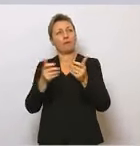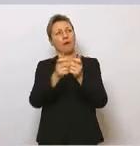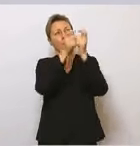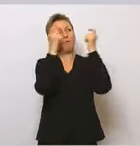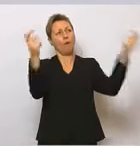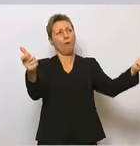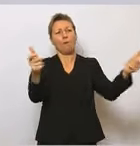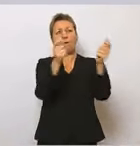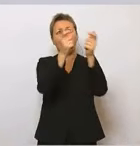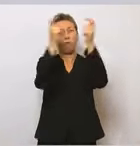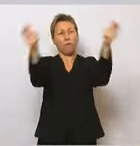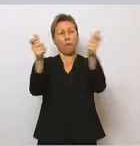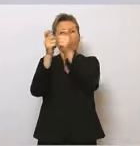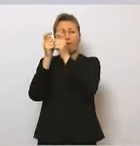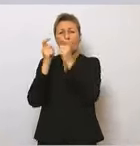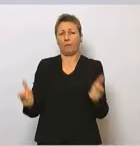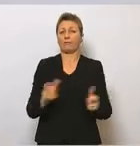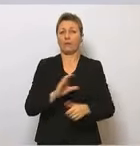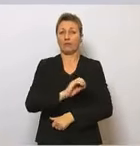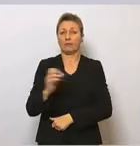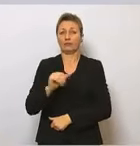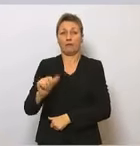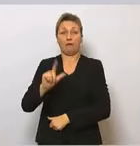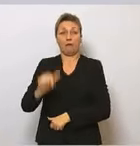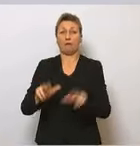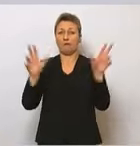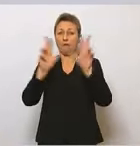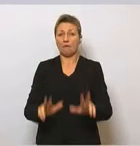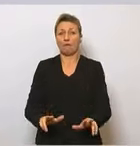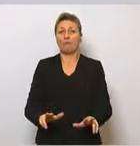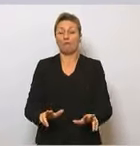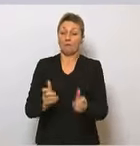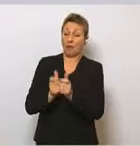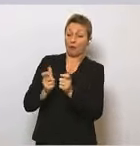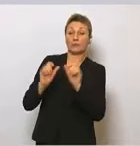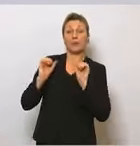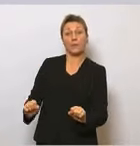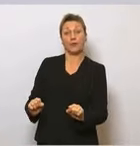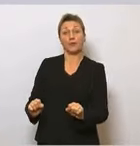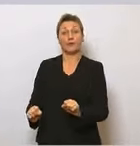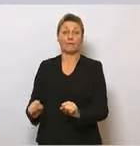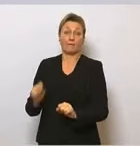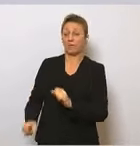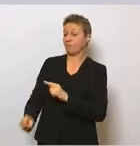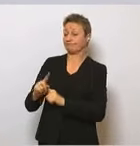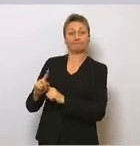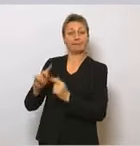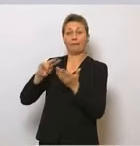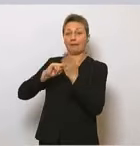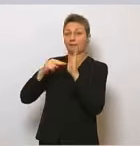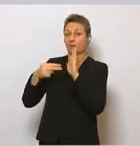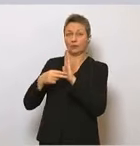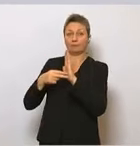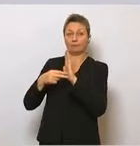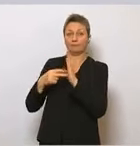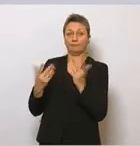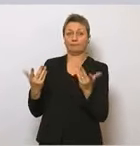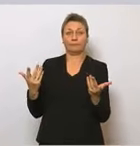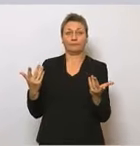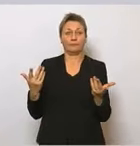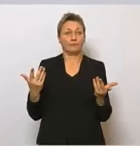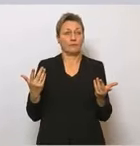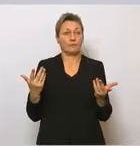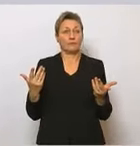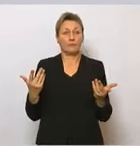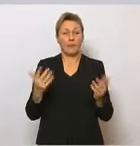digital. Mais nous ne pourrons avoir ces entreprises que s'il y a de l'innovation technologique. Or, les